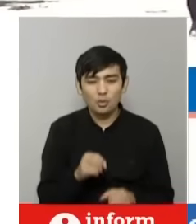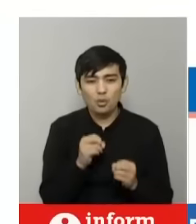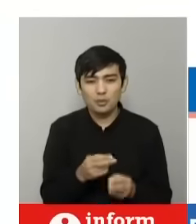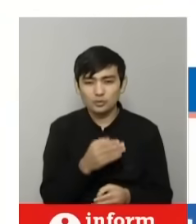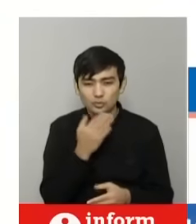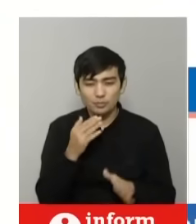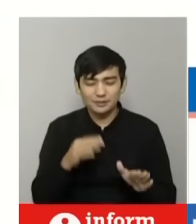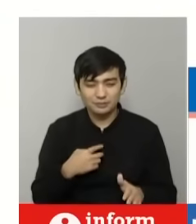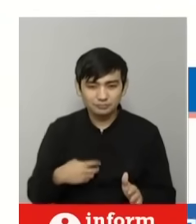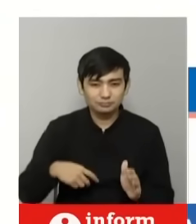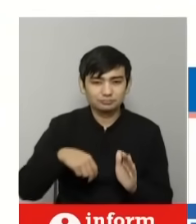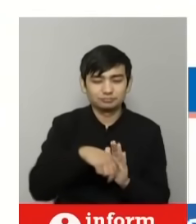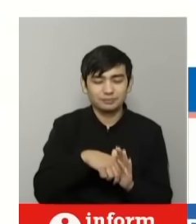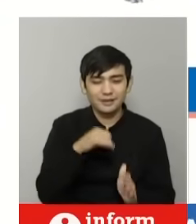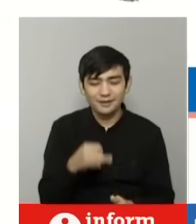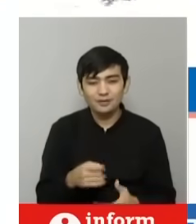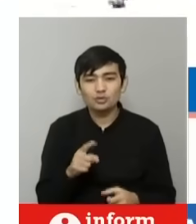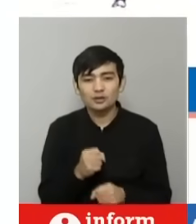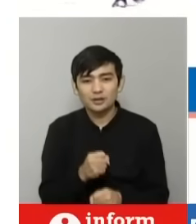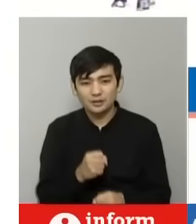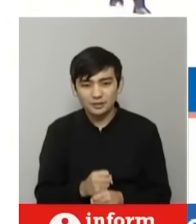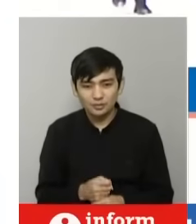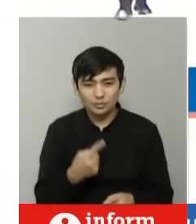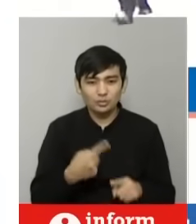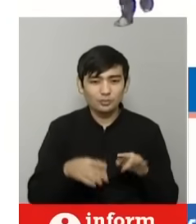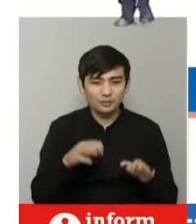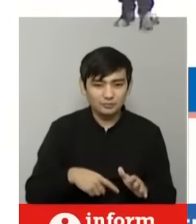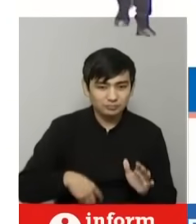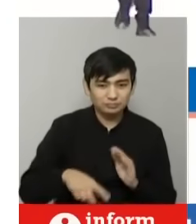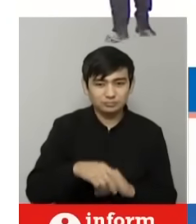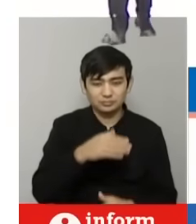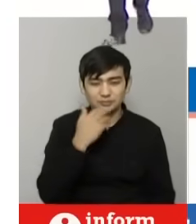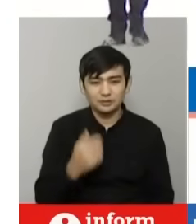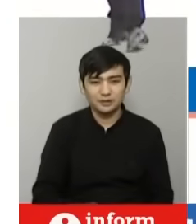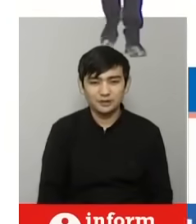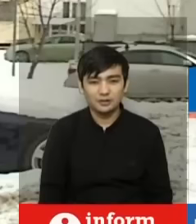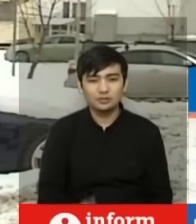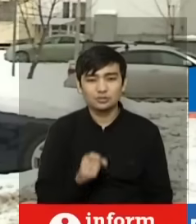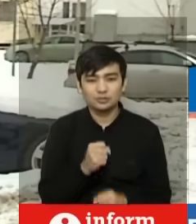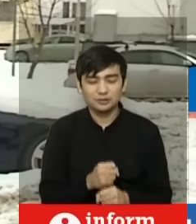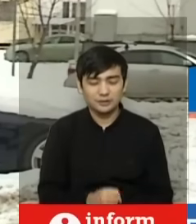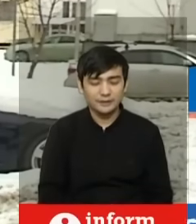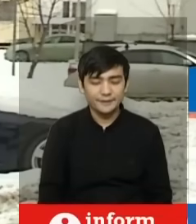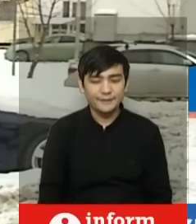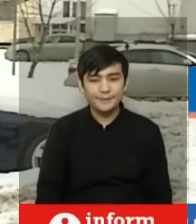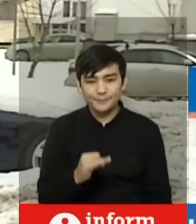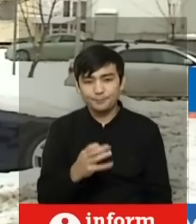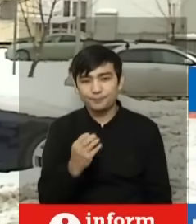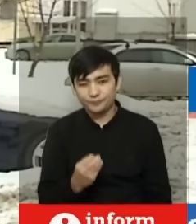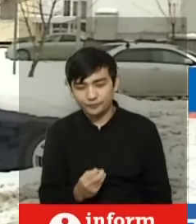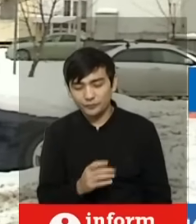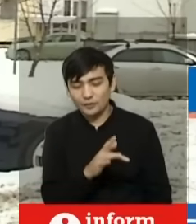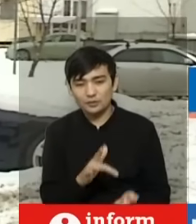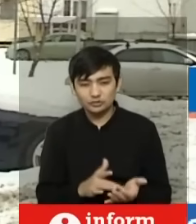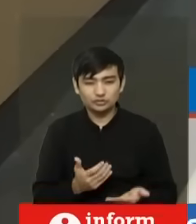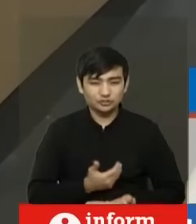деген жерге барып тұрдық сол. Енді қайтеміз енді басқа тұратын жер жоқ енді. Тұрамыз енді. Сонымен бірге қала аумағындағы өзге де